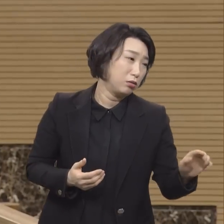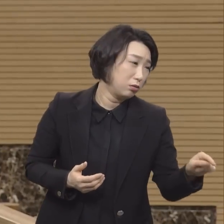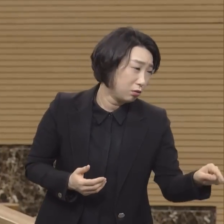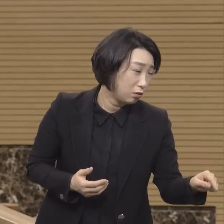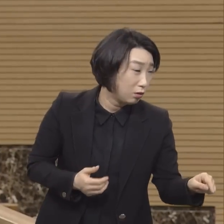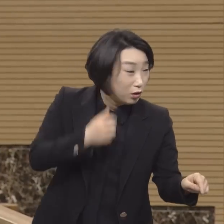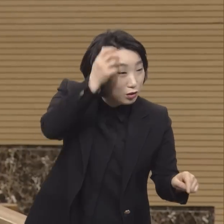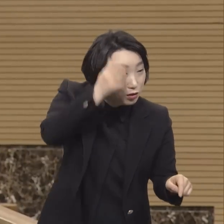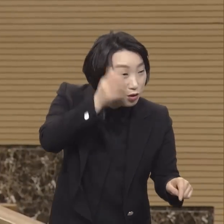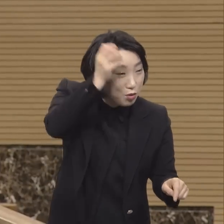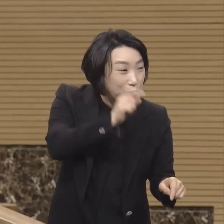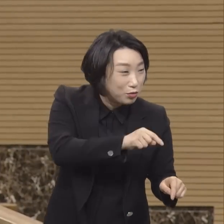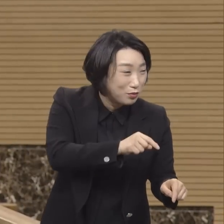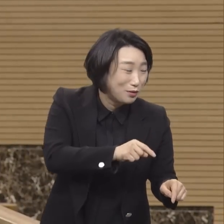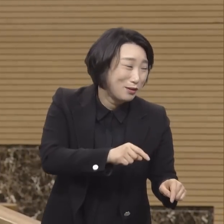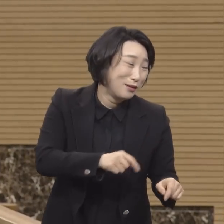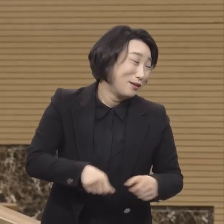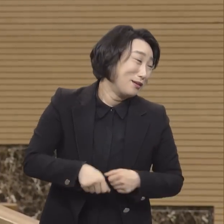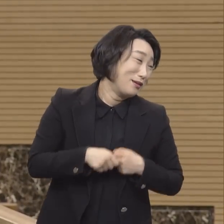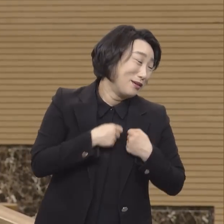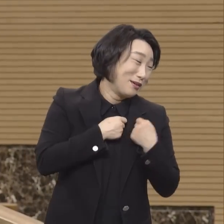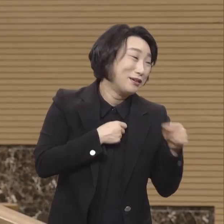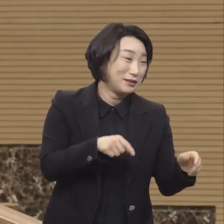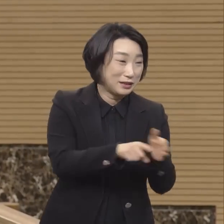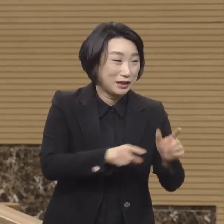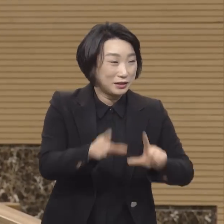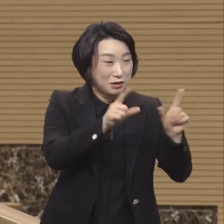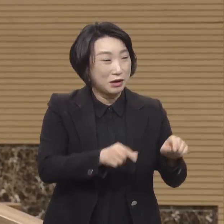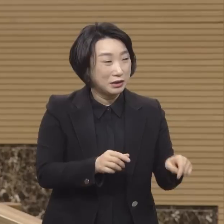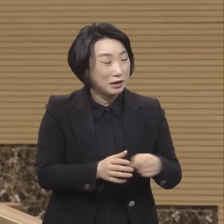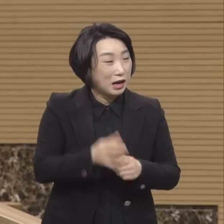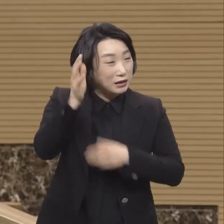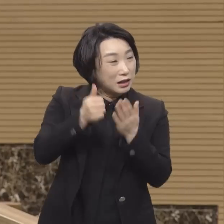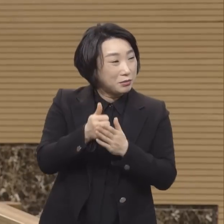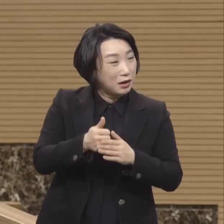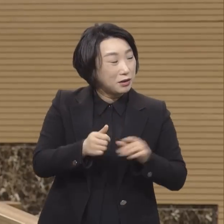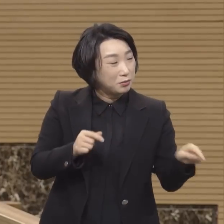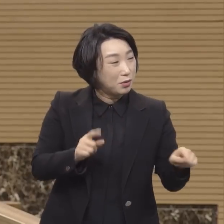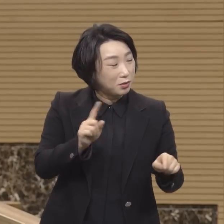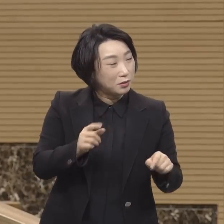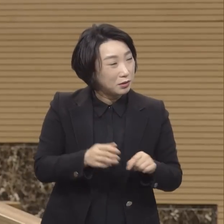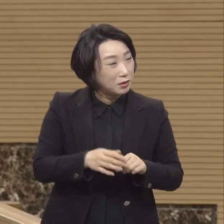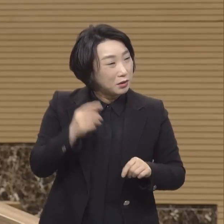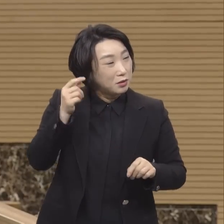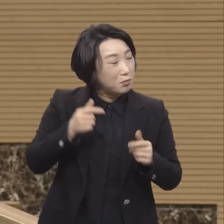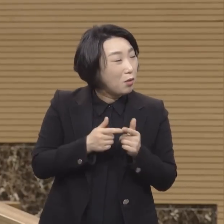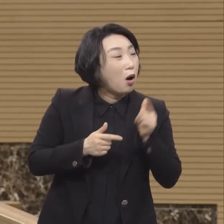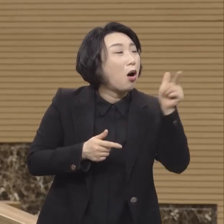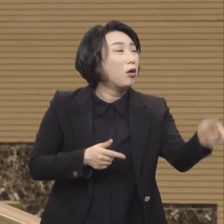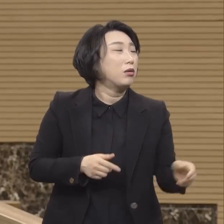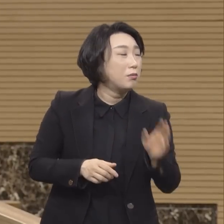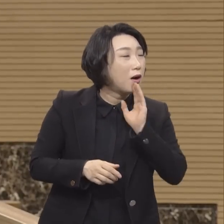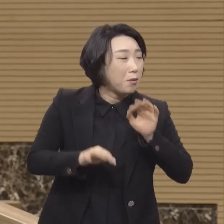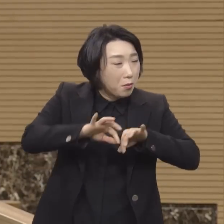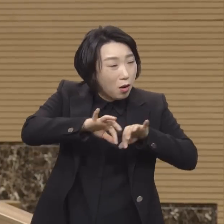당신 영혼 정말로 나태하고 게으르고 신앙생활에 하나님과 반감되게 만들어서 결국은 파멸을 끌을 수밖에